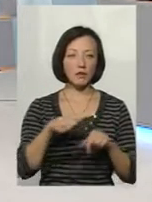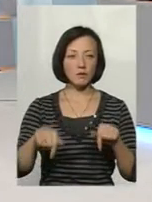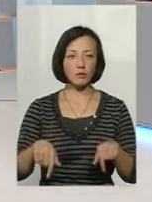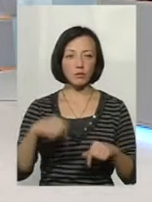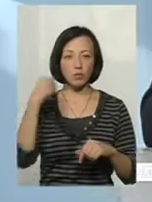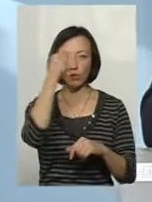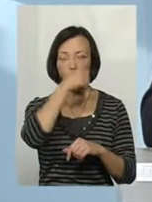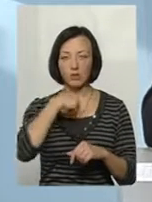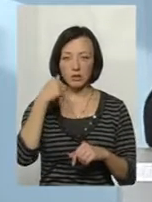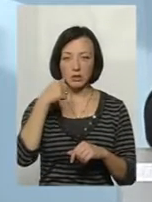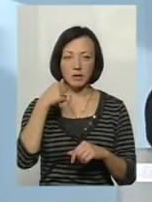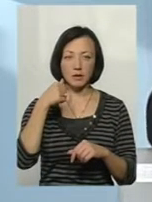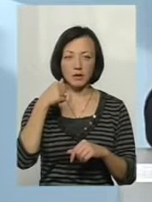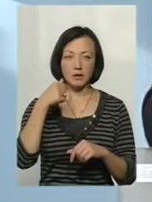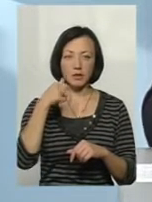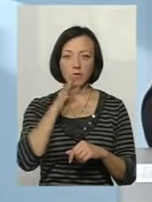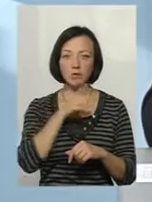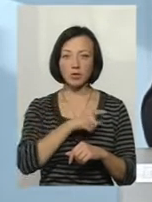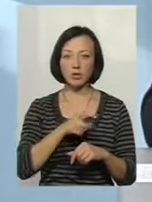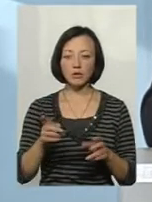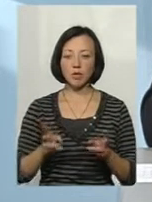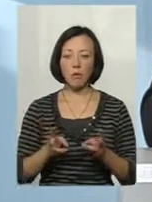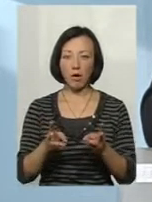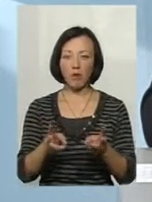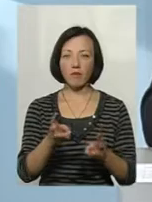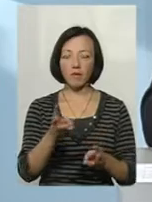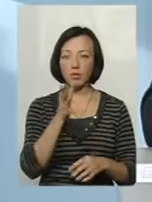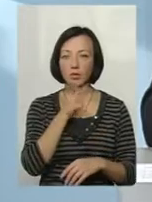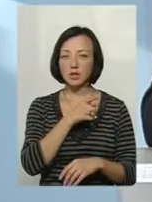році, під час опалювального сезону